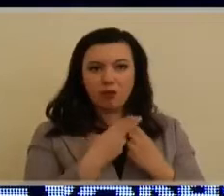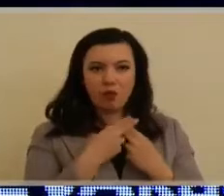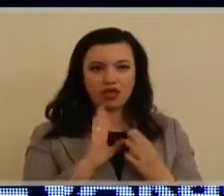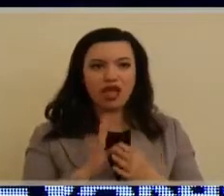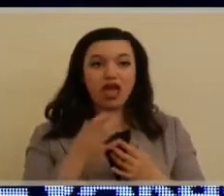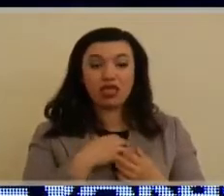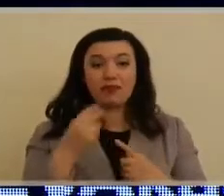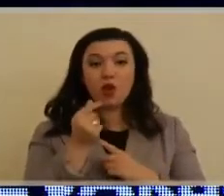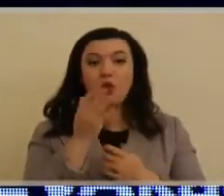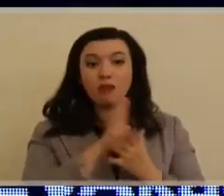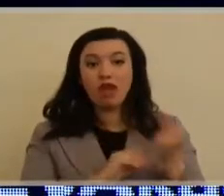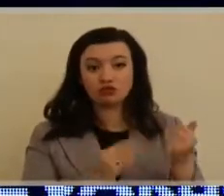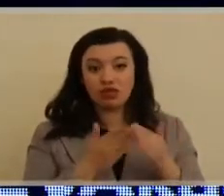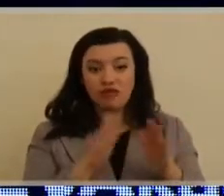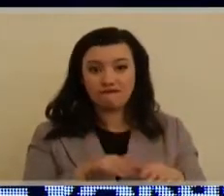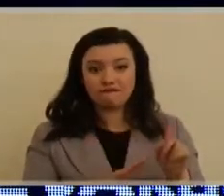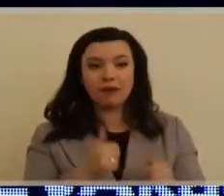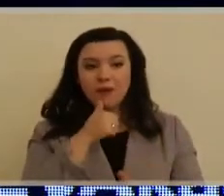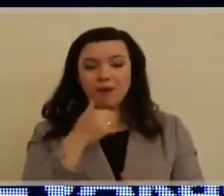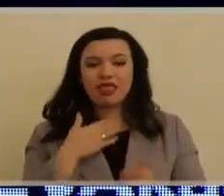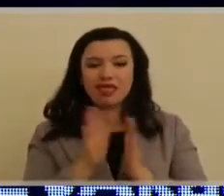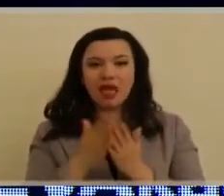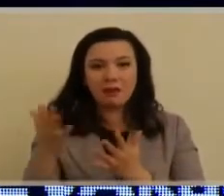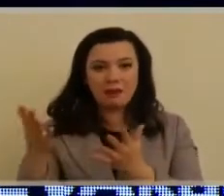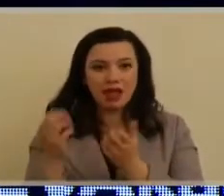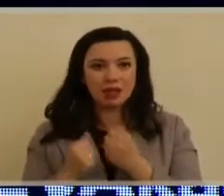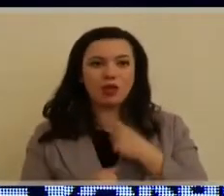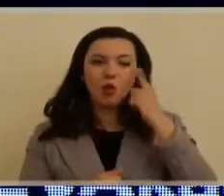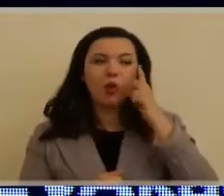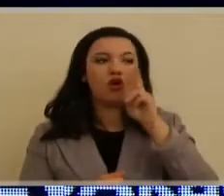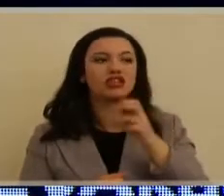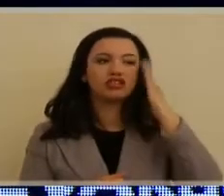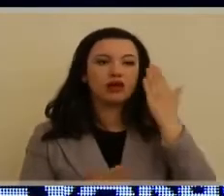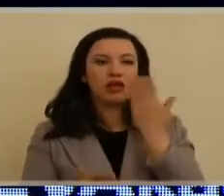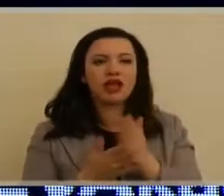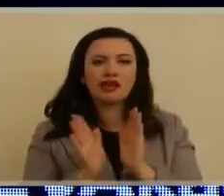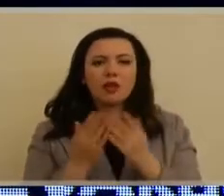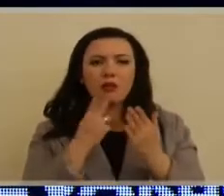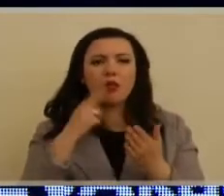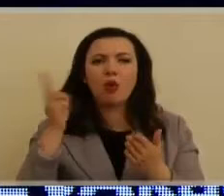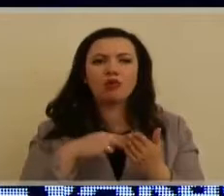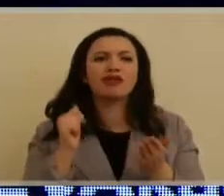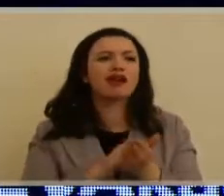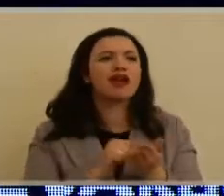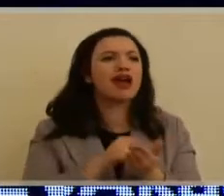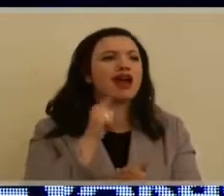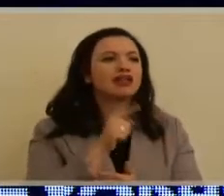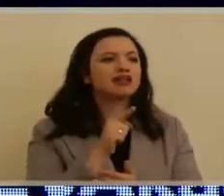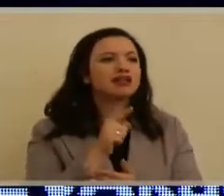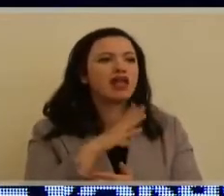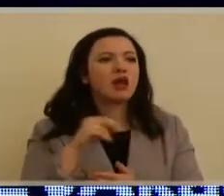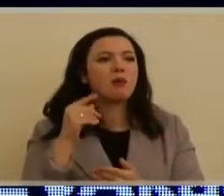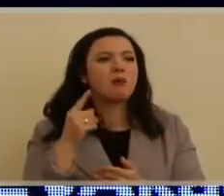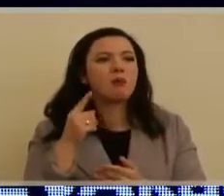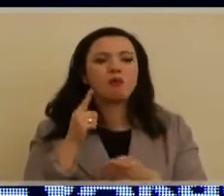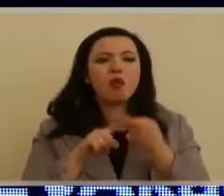ilkokul mezunu bir ev kadını. Babam bana kitaplar alırdı. Ben 18 yaşıma kadar bol bol kitap okuyup günlük gazeteleri ve hatta politik